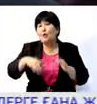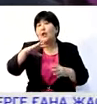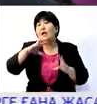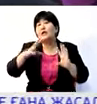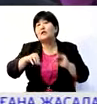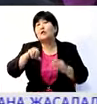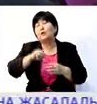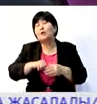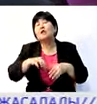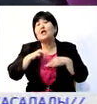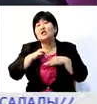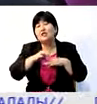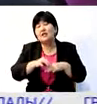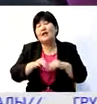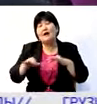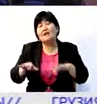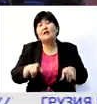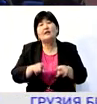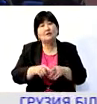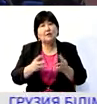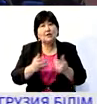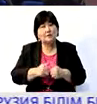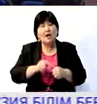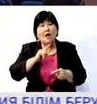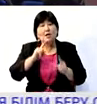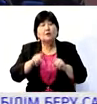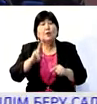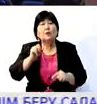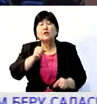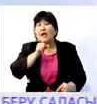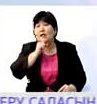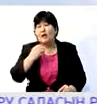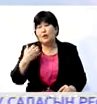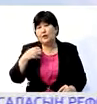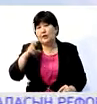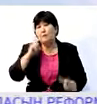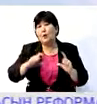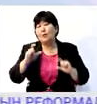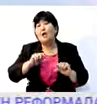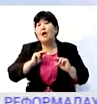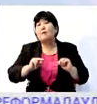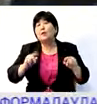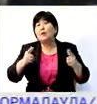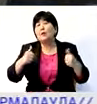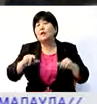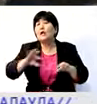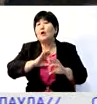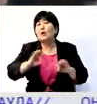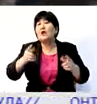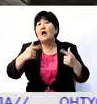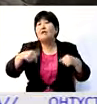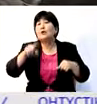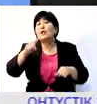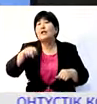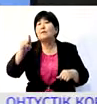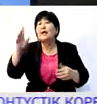көрсетуге жетелейтін шара деп есептейміз. Жиын соңында Қорқыт Ата атындағы Қызылорда мемлекеттік университетінің педагогикалық факультеті ең үздік факультет